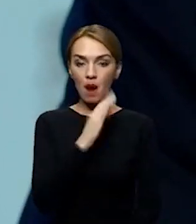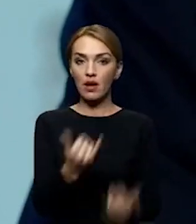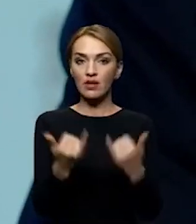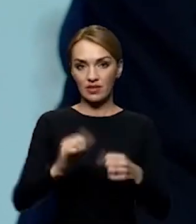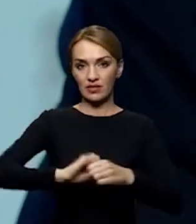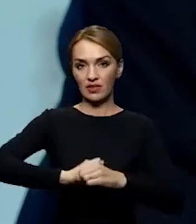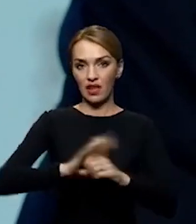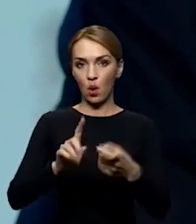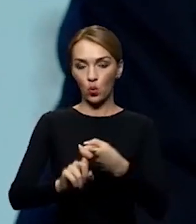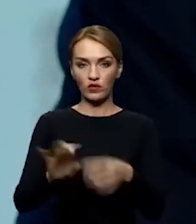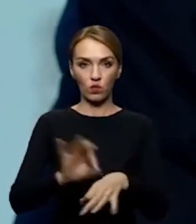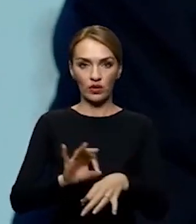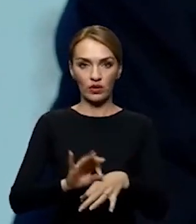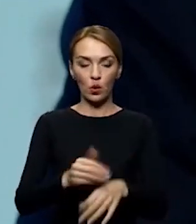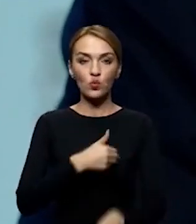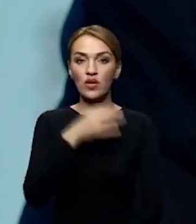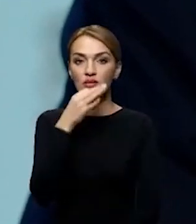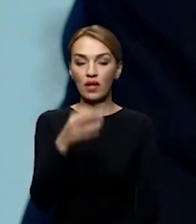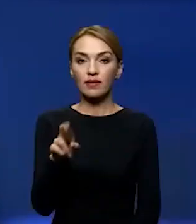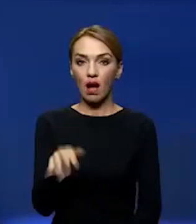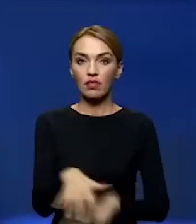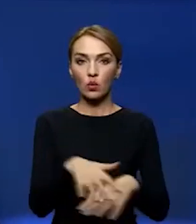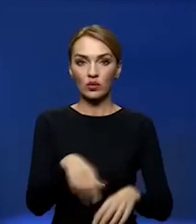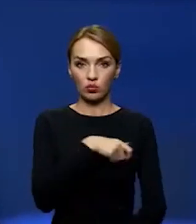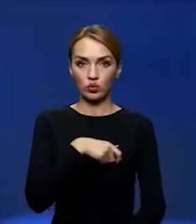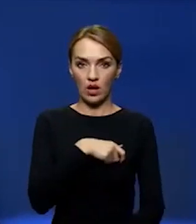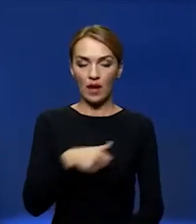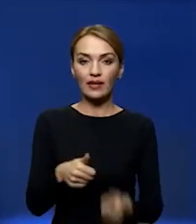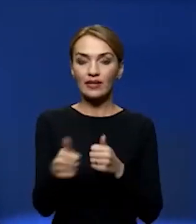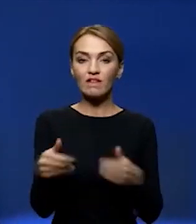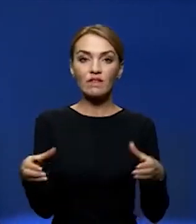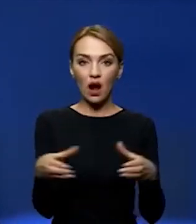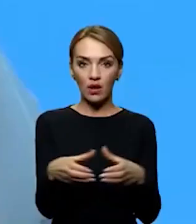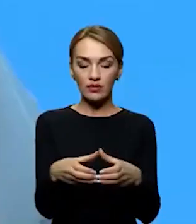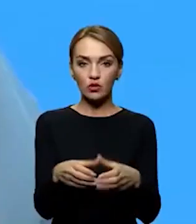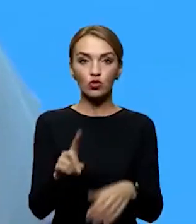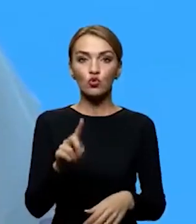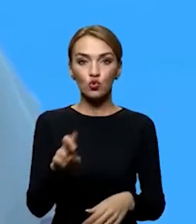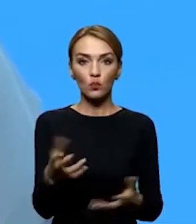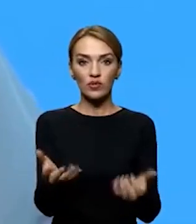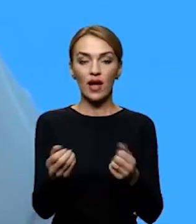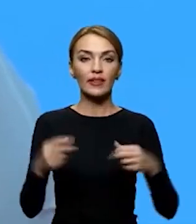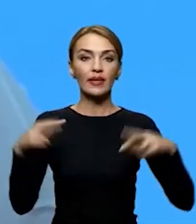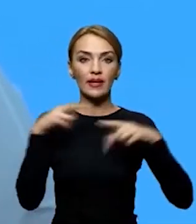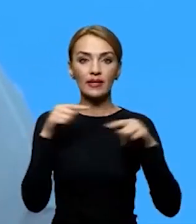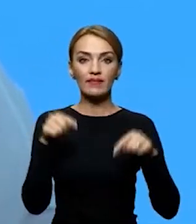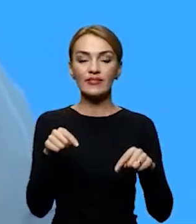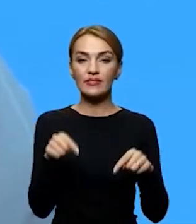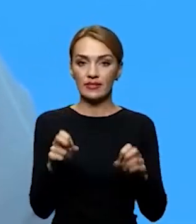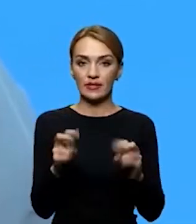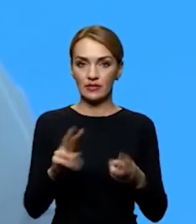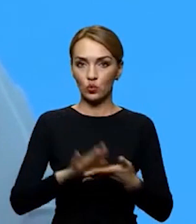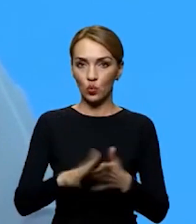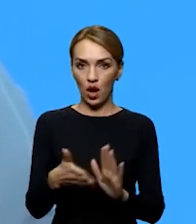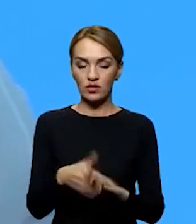хворіє. Я хочу вам сказати, що я народний депутат, лідер фракції. Но для того, щоб достати ліки, які в цій критичній